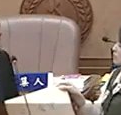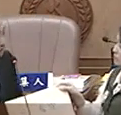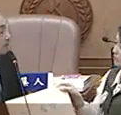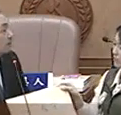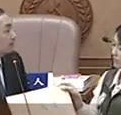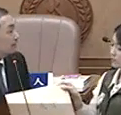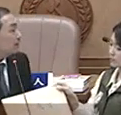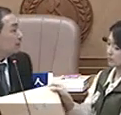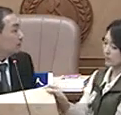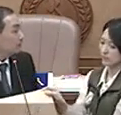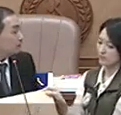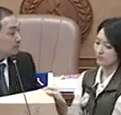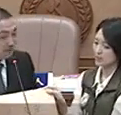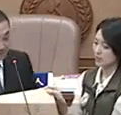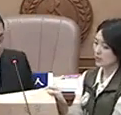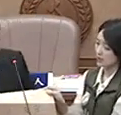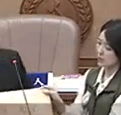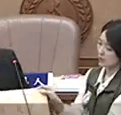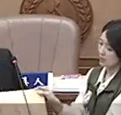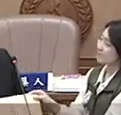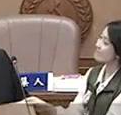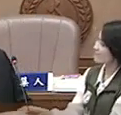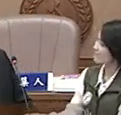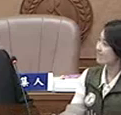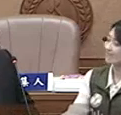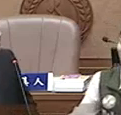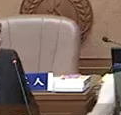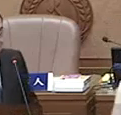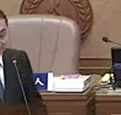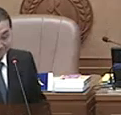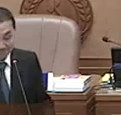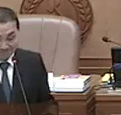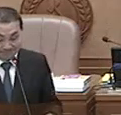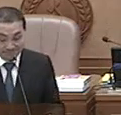好，那放着就好，好吧？我从来没有在这里收东西的，好不好？